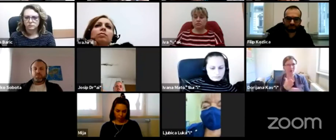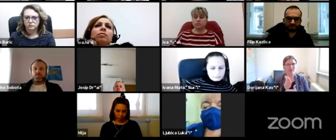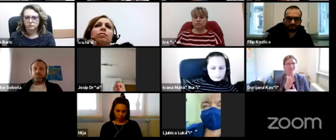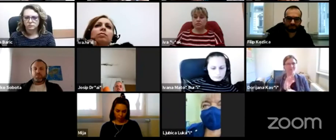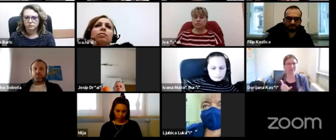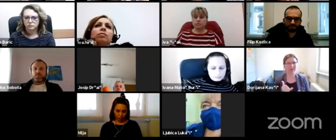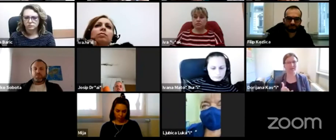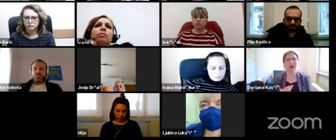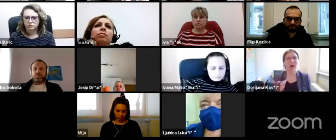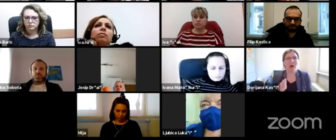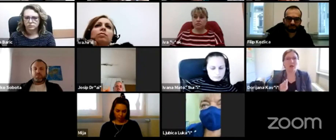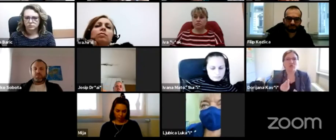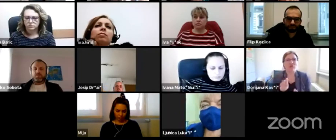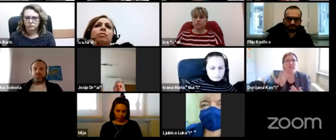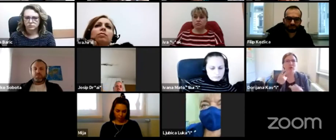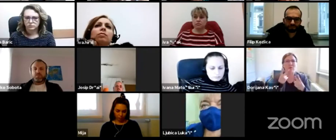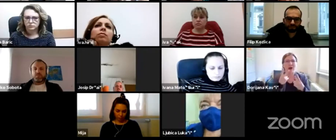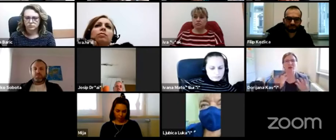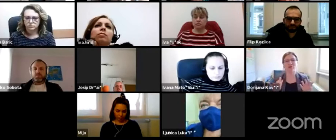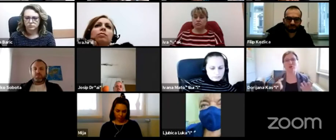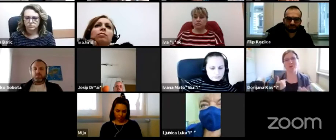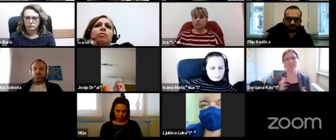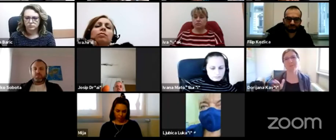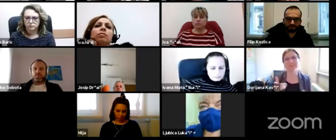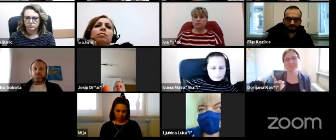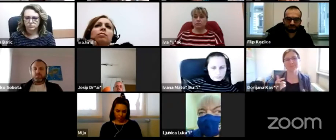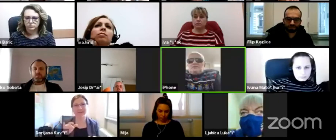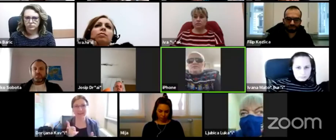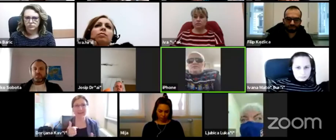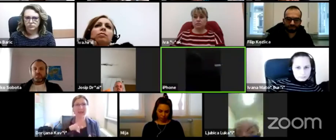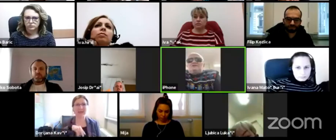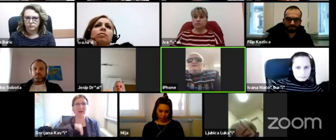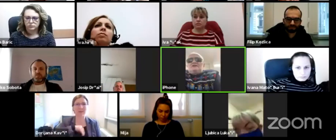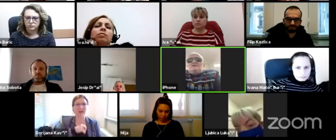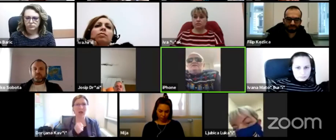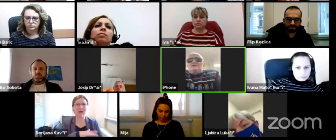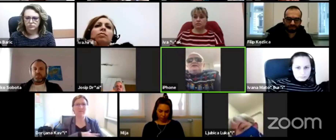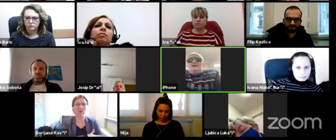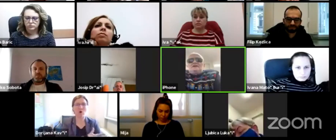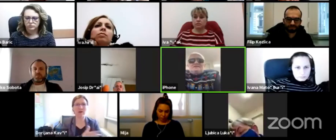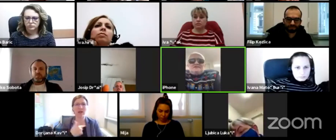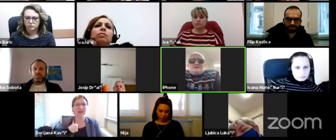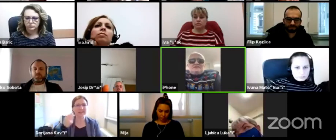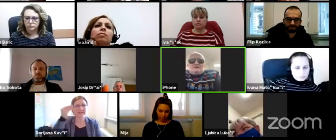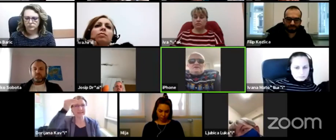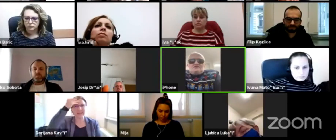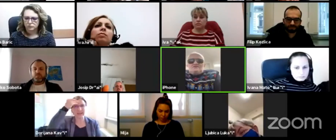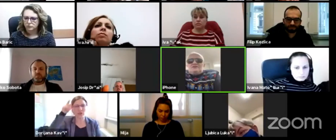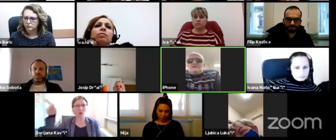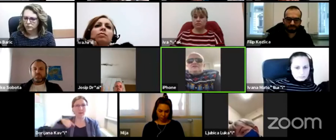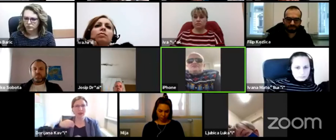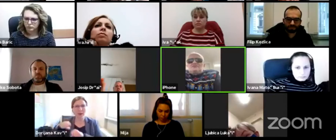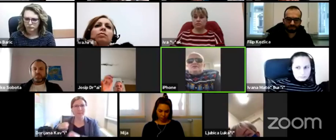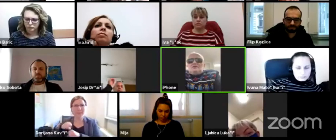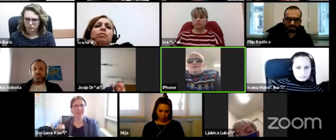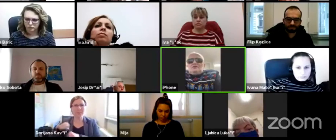neću mistificirati. Neću govoriti o jakoj volji. Sjećam se kad su me budili i govorili, jer za vrijeme